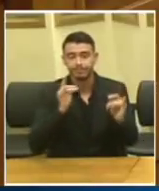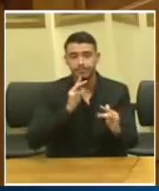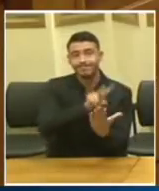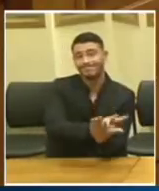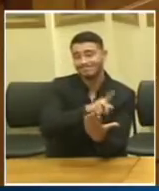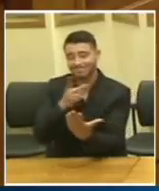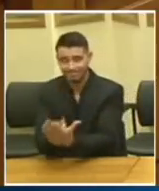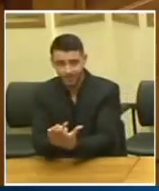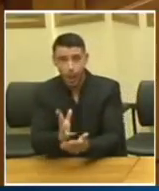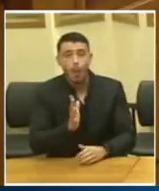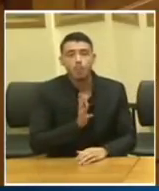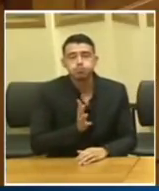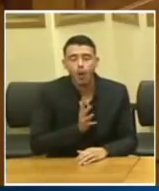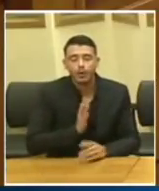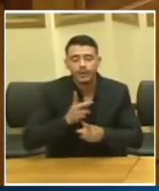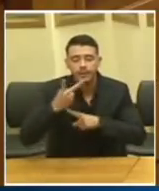Βόρειας Μακεδονίας.